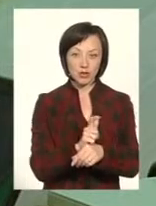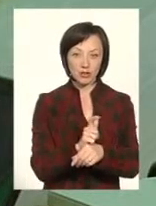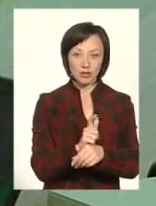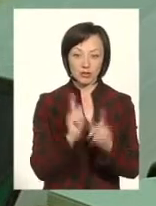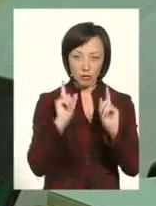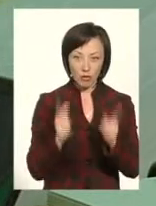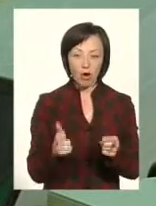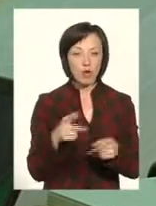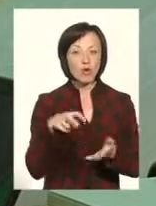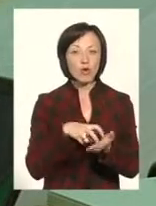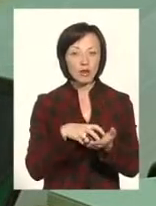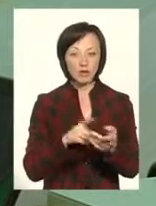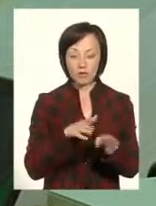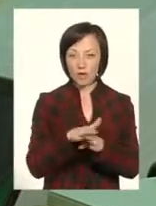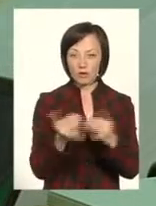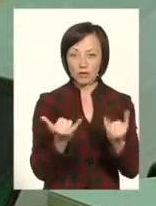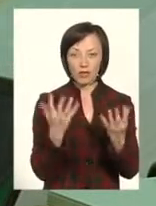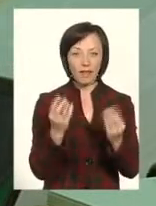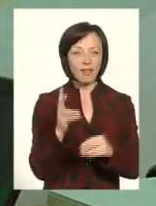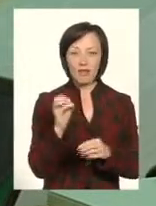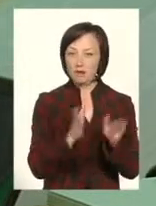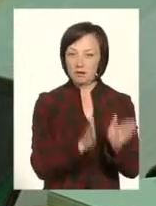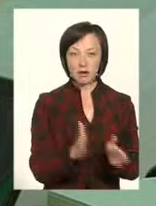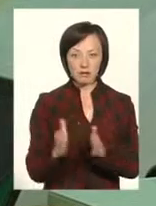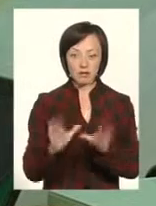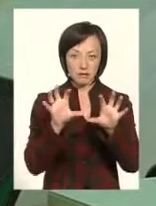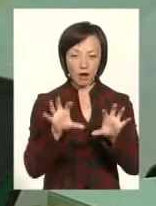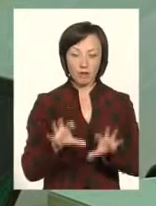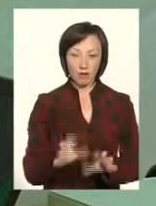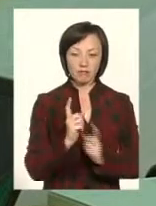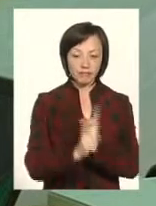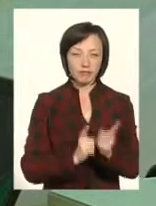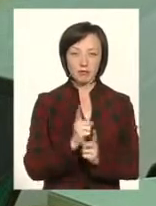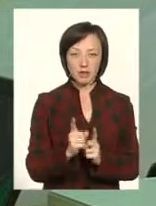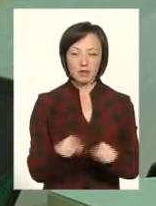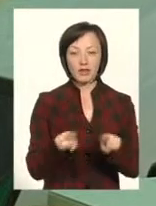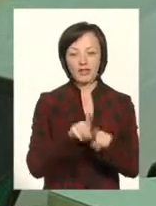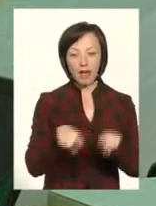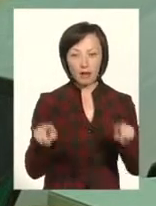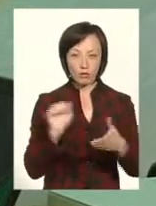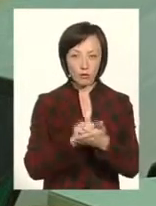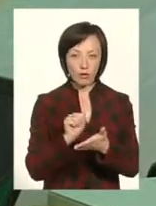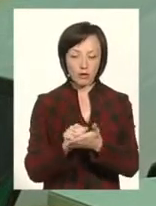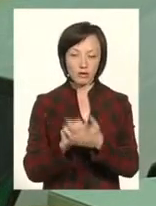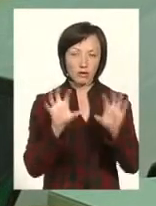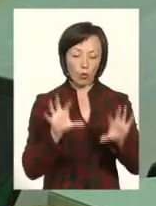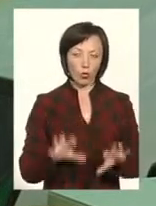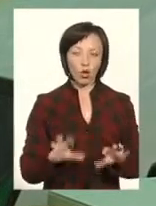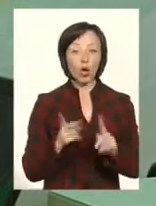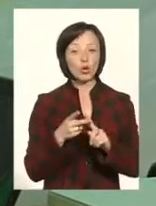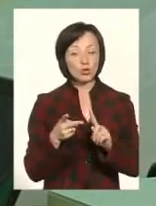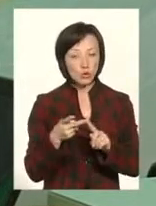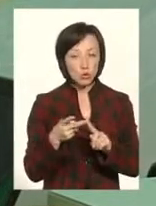що відбувається на сьогоднішній день нестабільність законодавства, деяких нормативних актів.